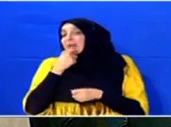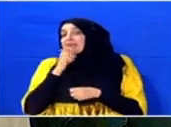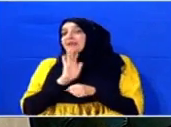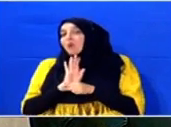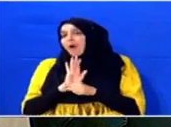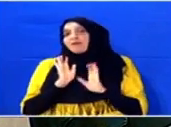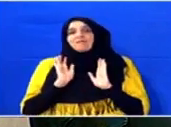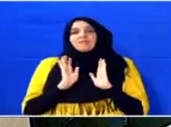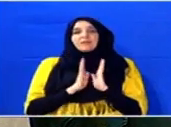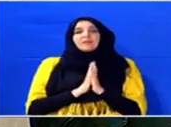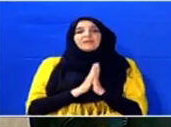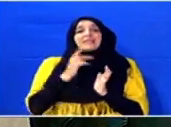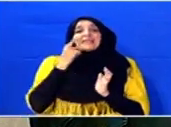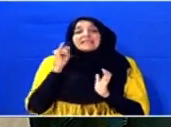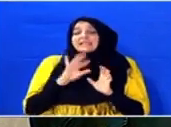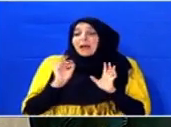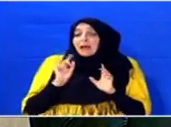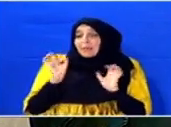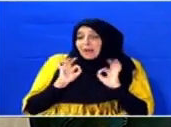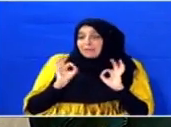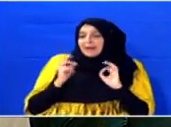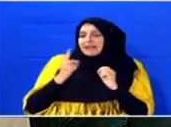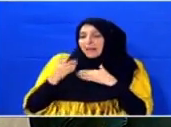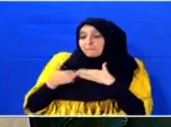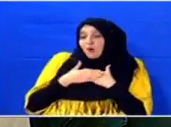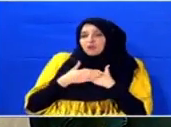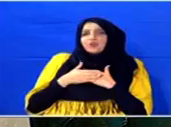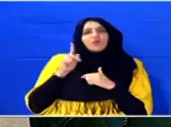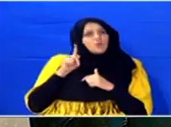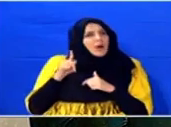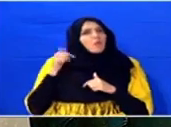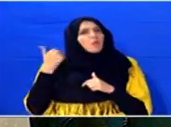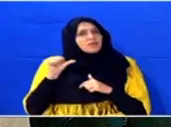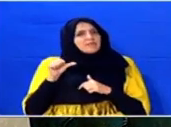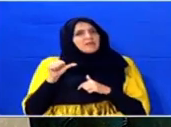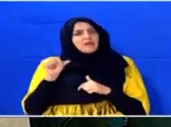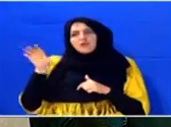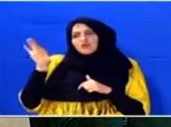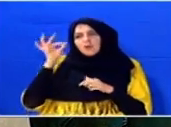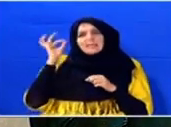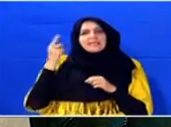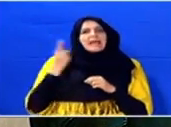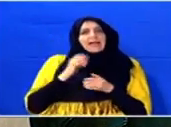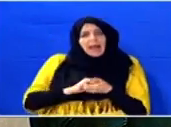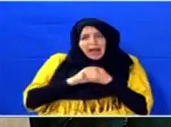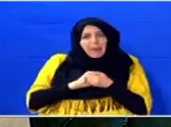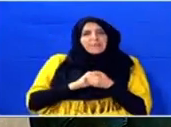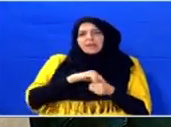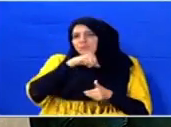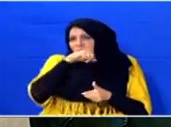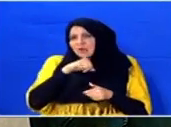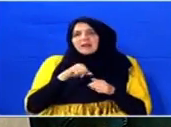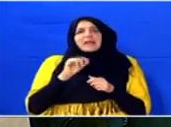في الاقارب بتاعك ممكن تغير وحده انت من الناس صديق جار